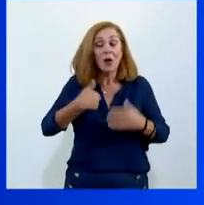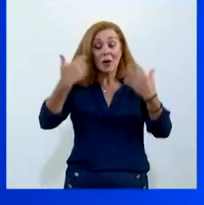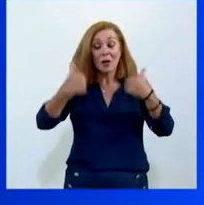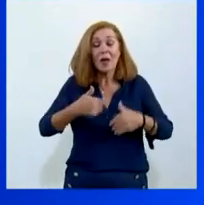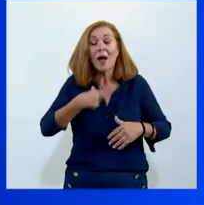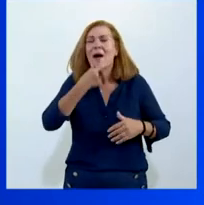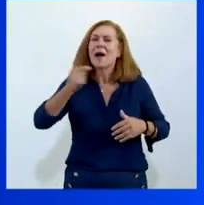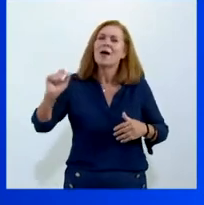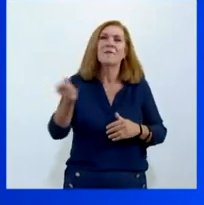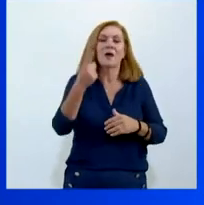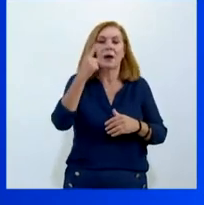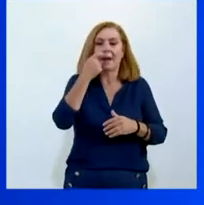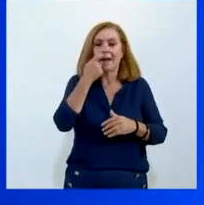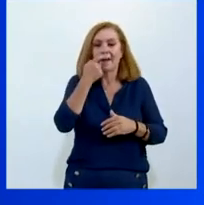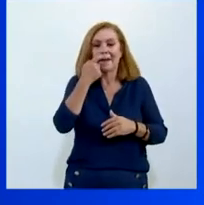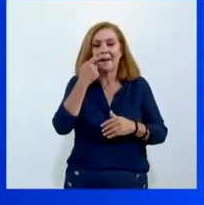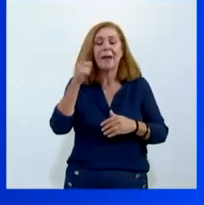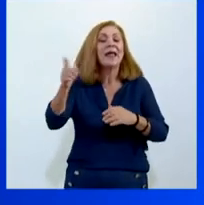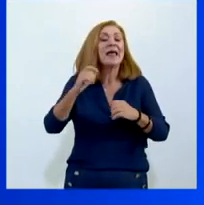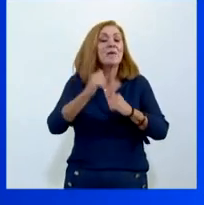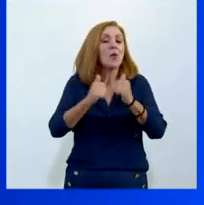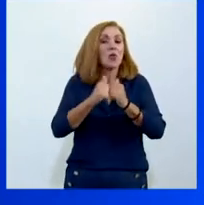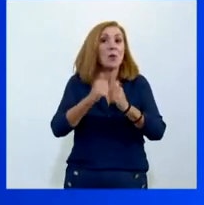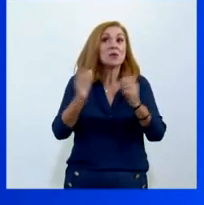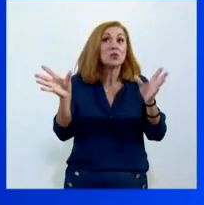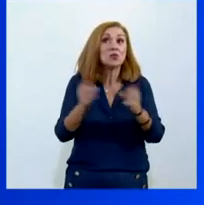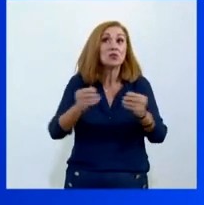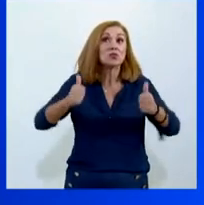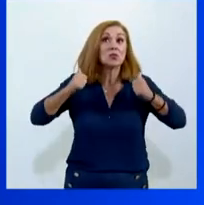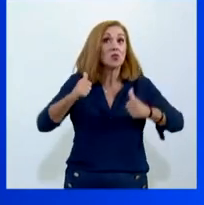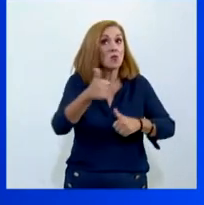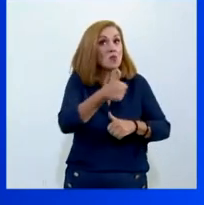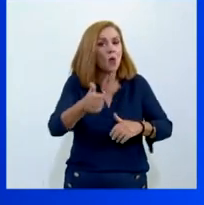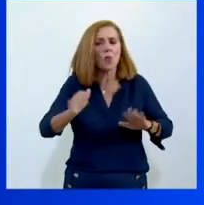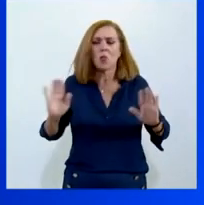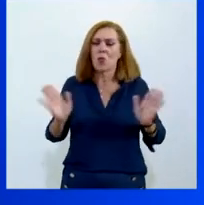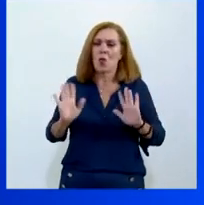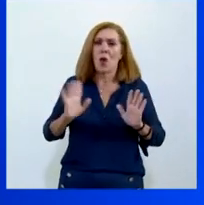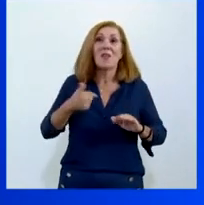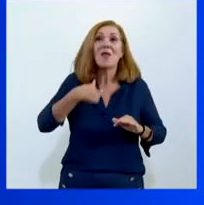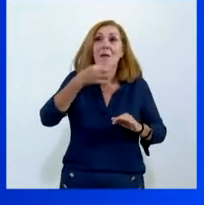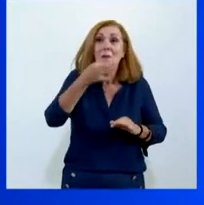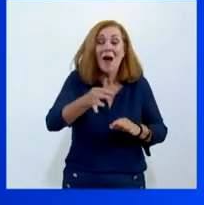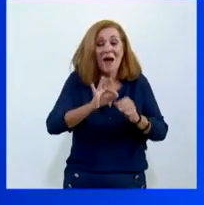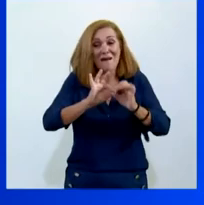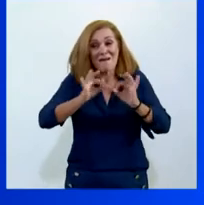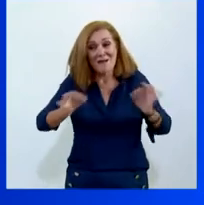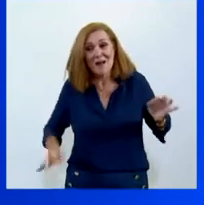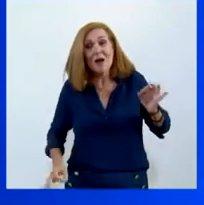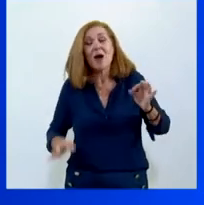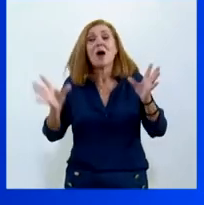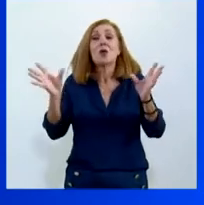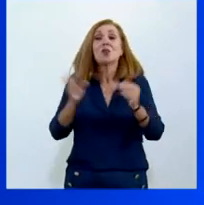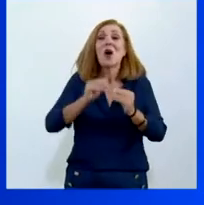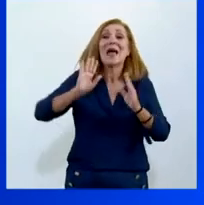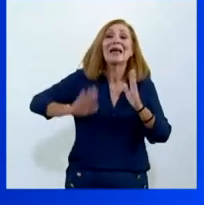υποδομές δεν έχουν να κάνουν μόνο με τον τουρισμό. Μην μιλήσω αναλυτικά για τις υποδομές της Κρήτης. Θα πω μόνο ότι για το νερό της